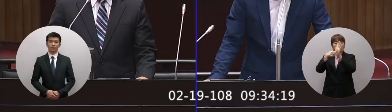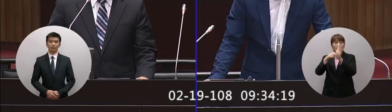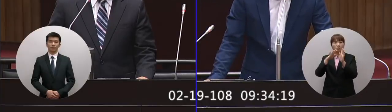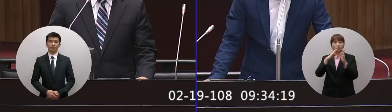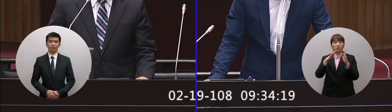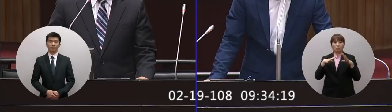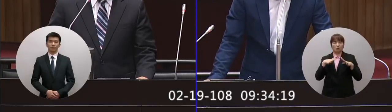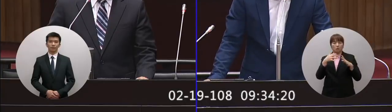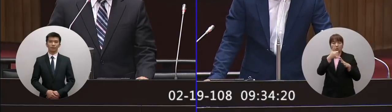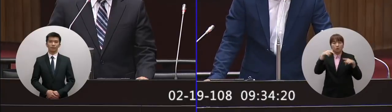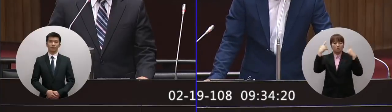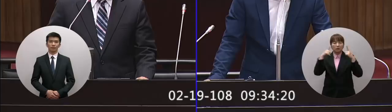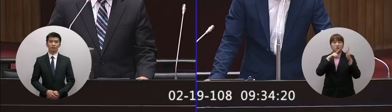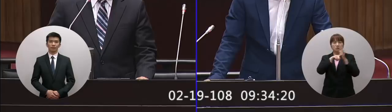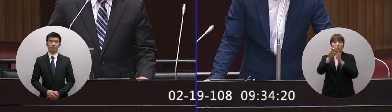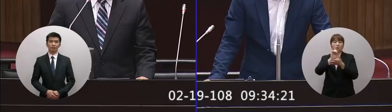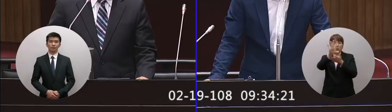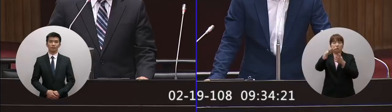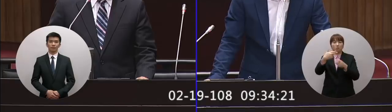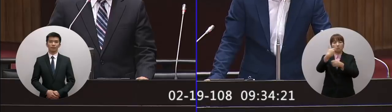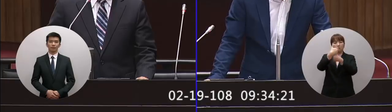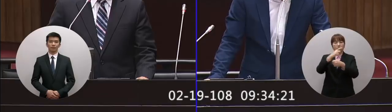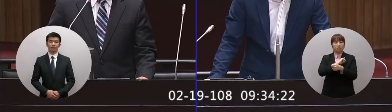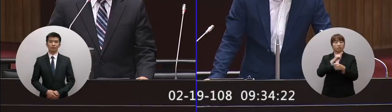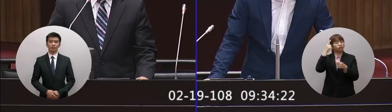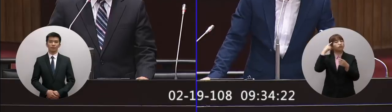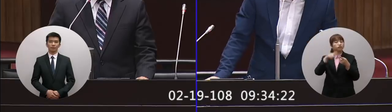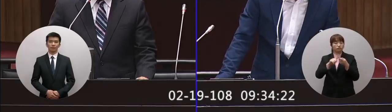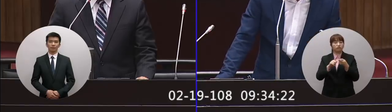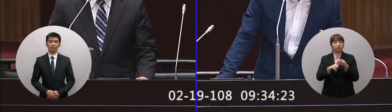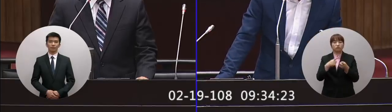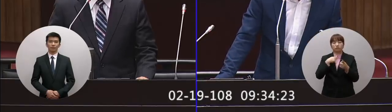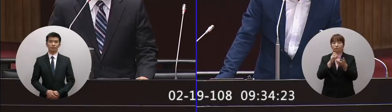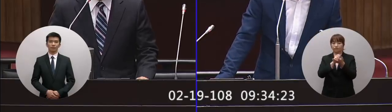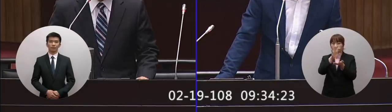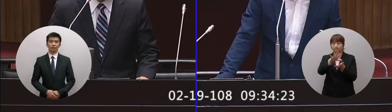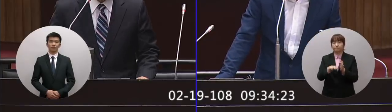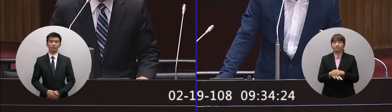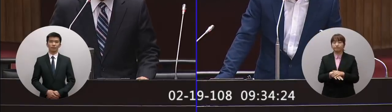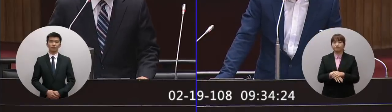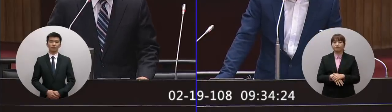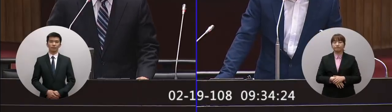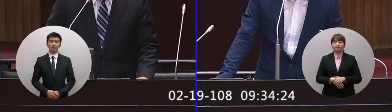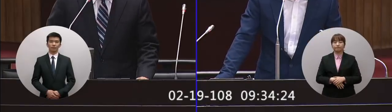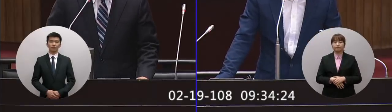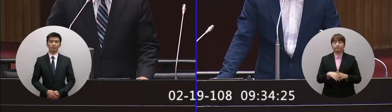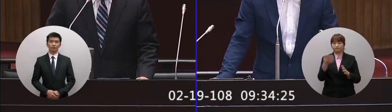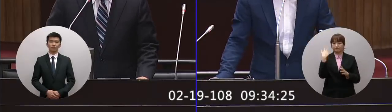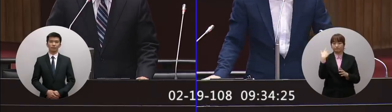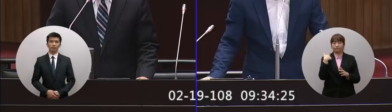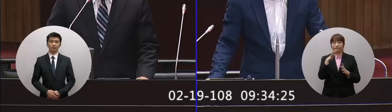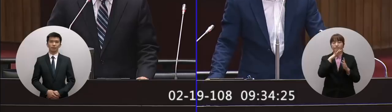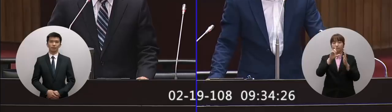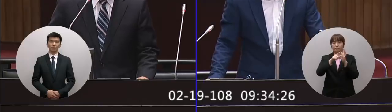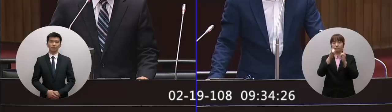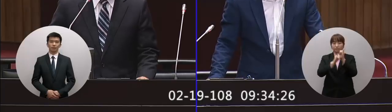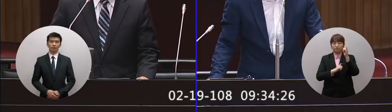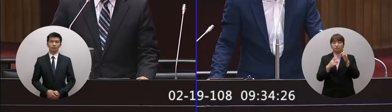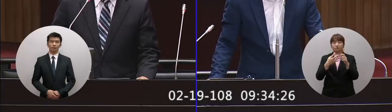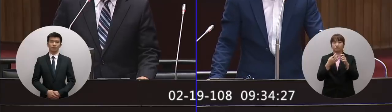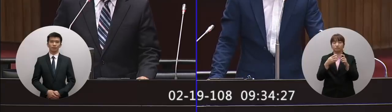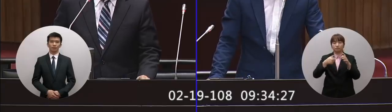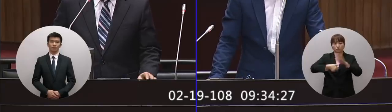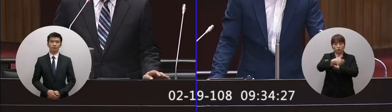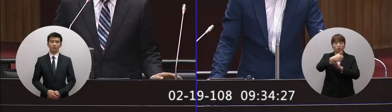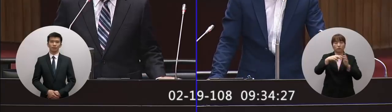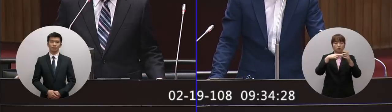上直播，可是我认为这是对的哈。我跟院长讲哈，报告之前时代力量进入